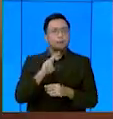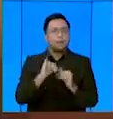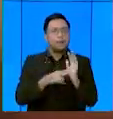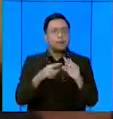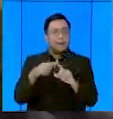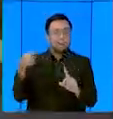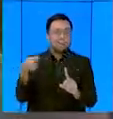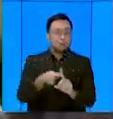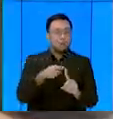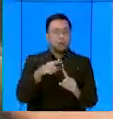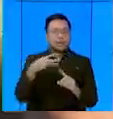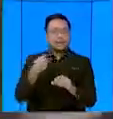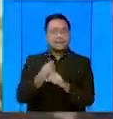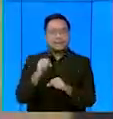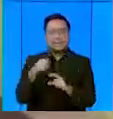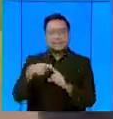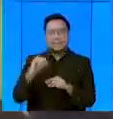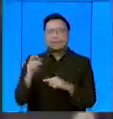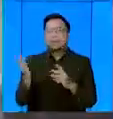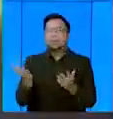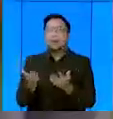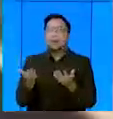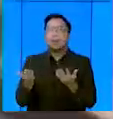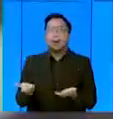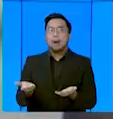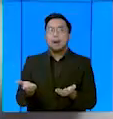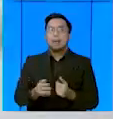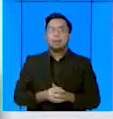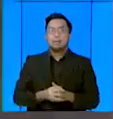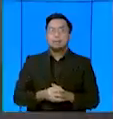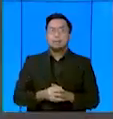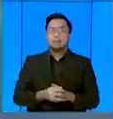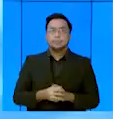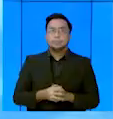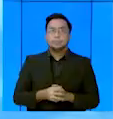silam. Tim Liputan iNews melaporkan.